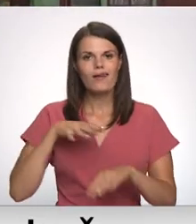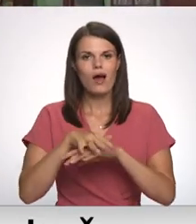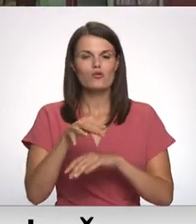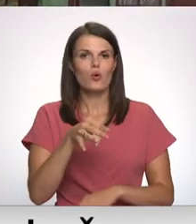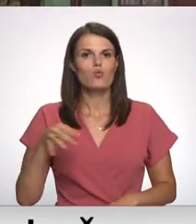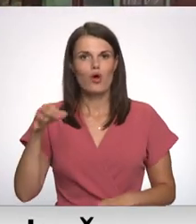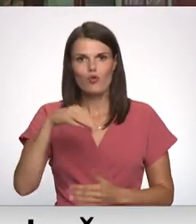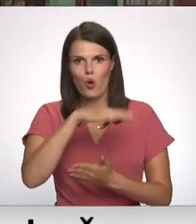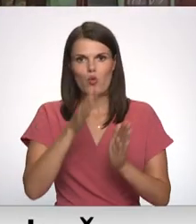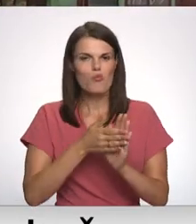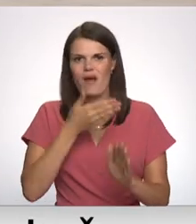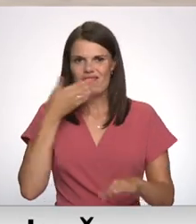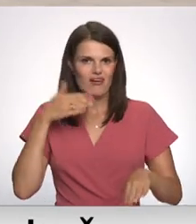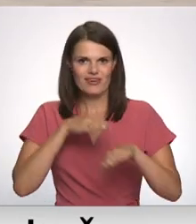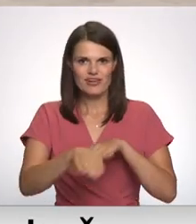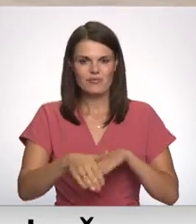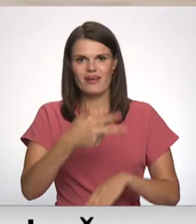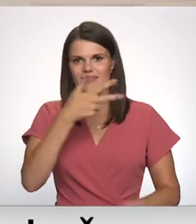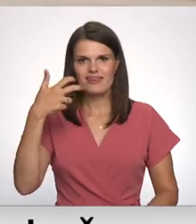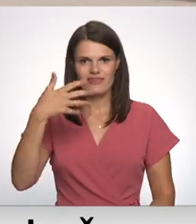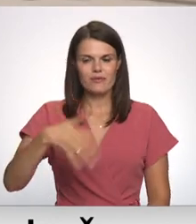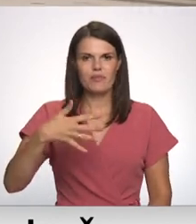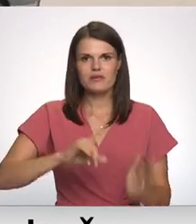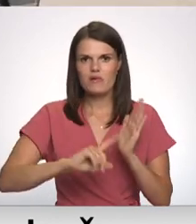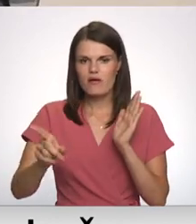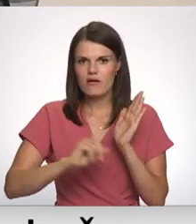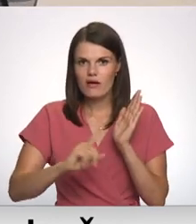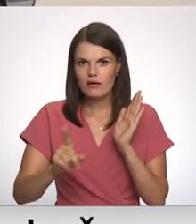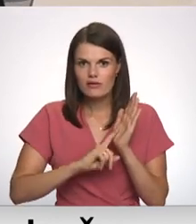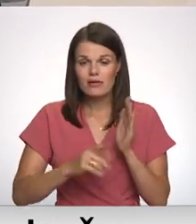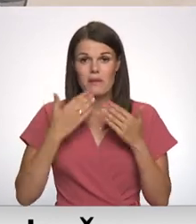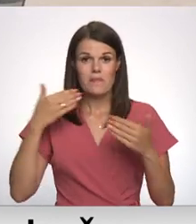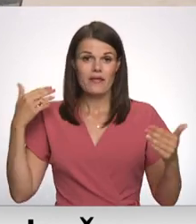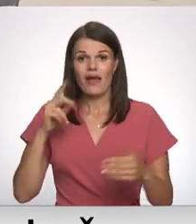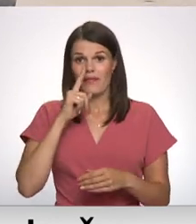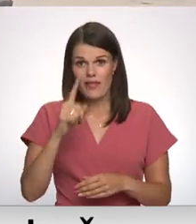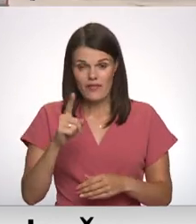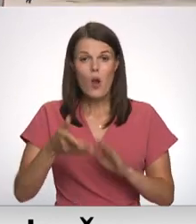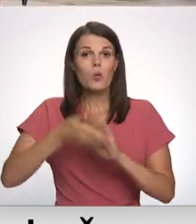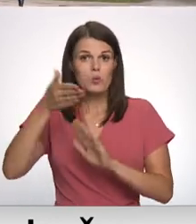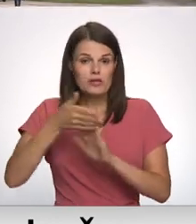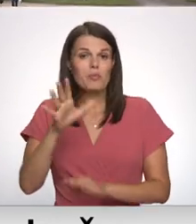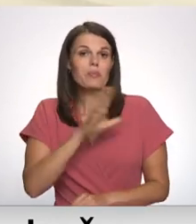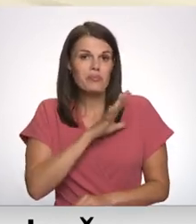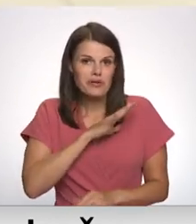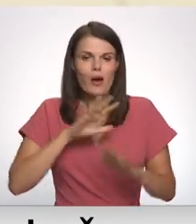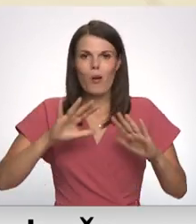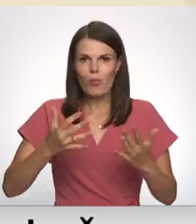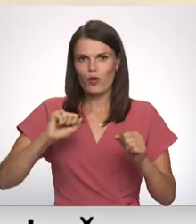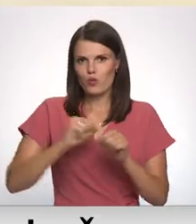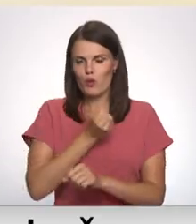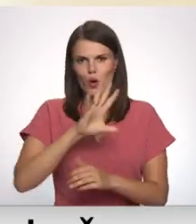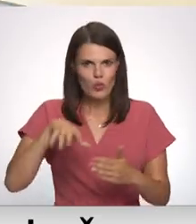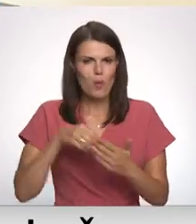novados, kopumā nav izpildīta vairāk nekā 350 reizes. Lai arī pēdējās nedēļās situācija nedaudz uzlabojusies, tomēr joprojām